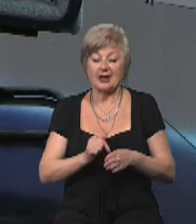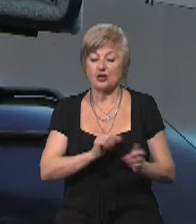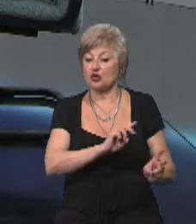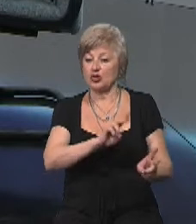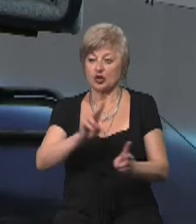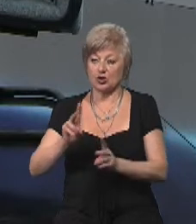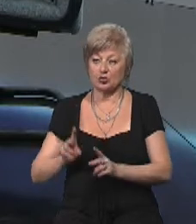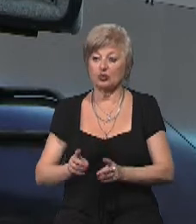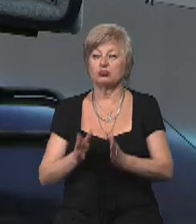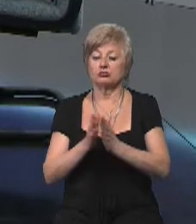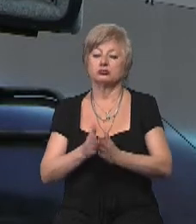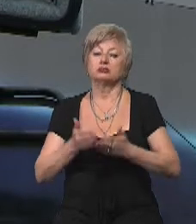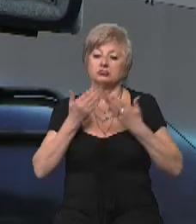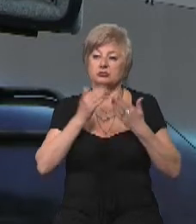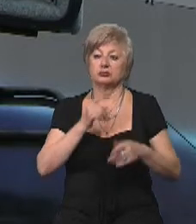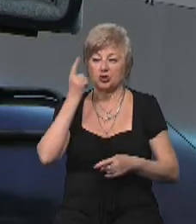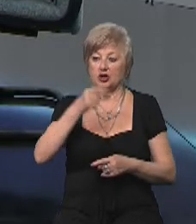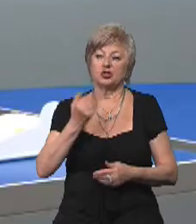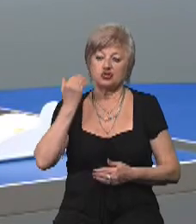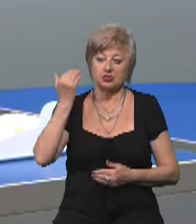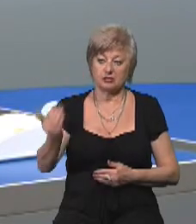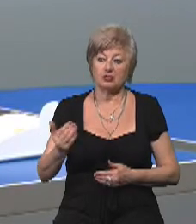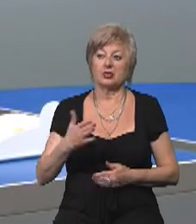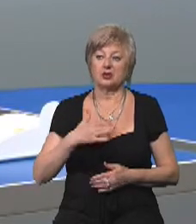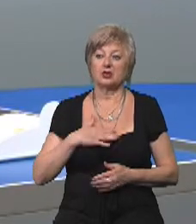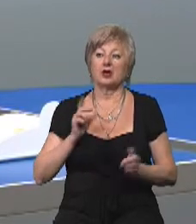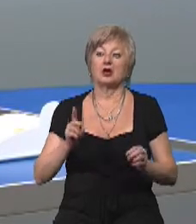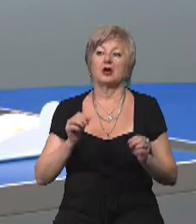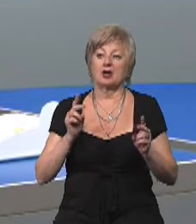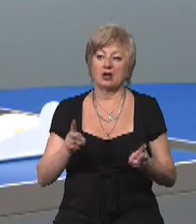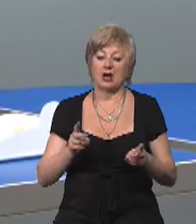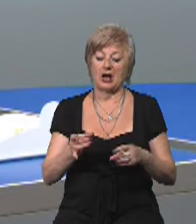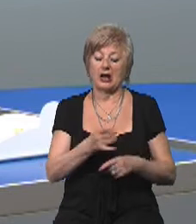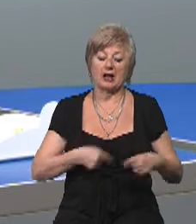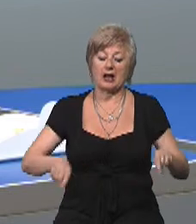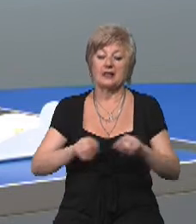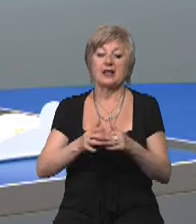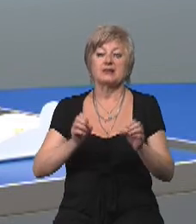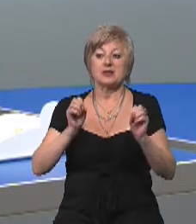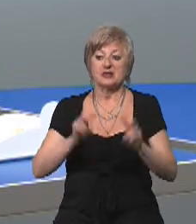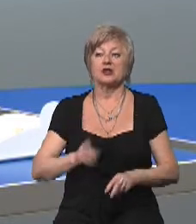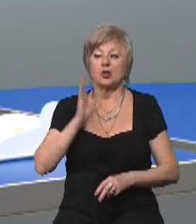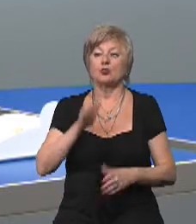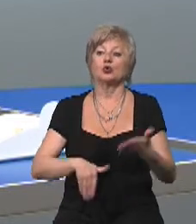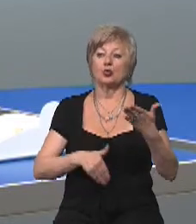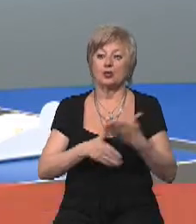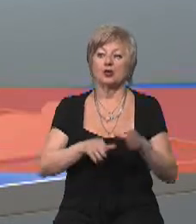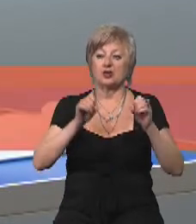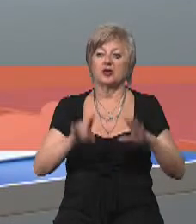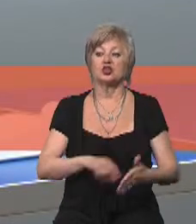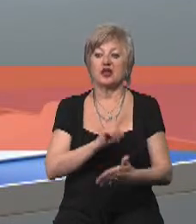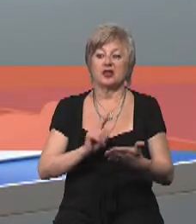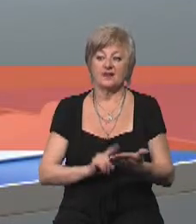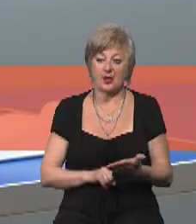хтось, я прошу звертатися особисто до мене, і я як регіональний спеціаліст, я буду допомагати в вирішенні